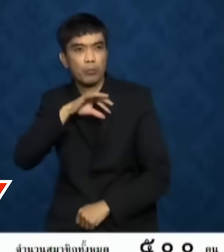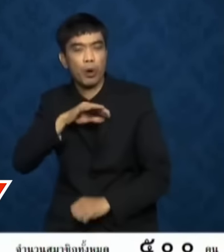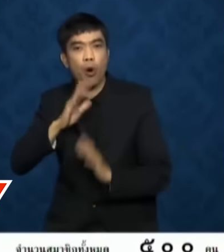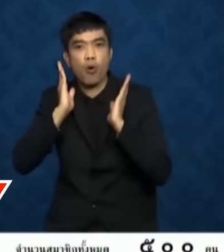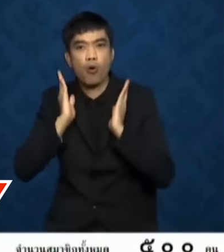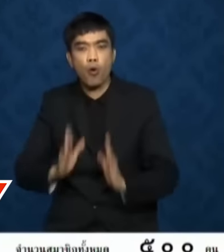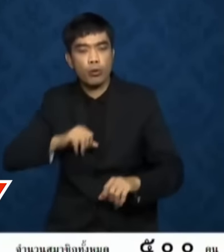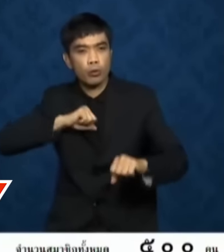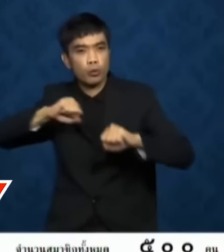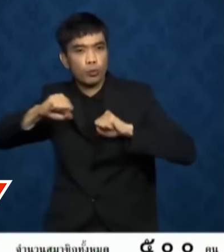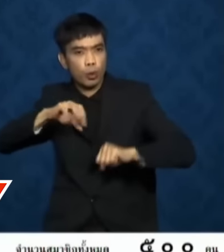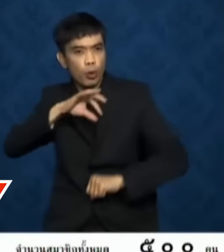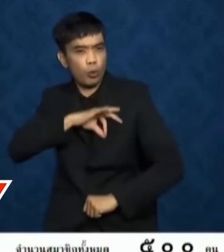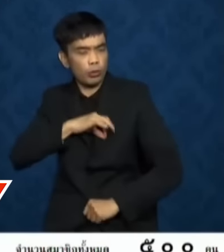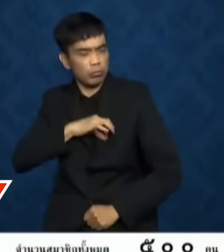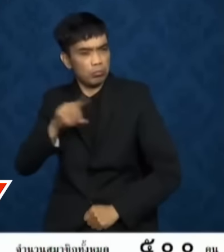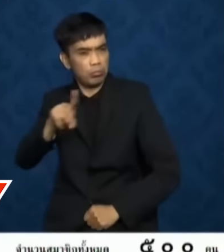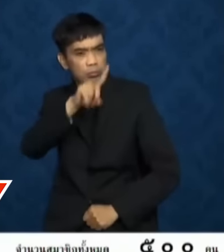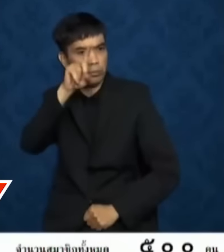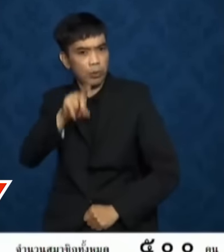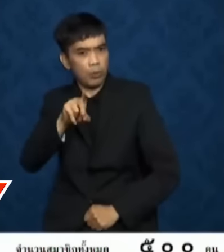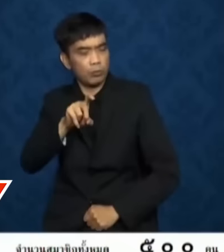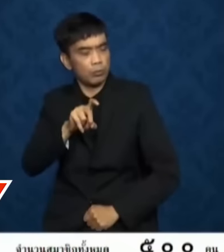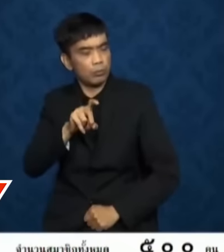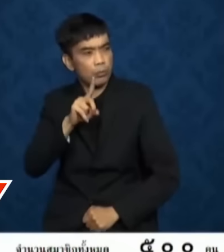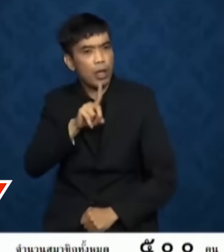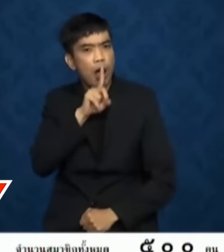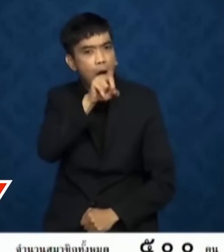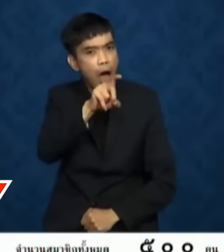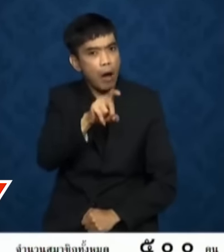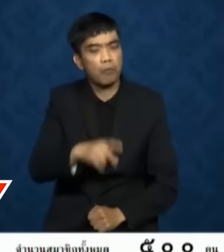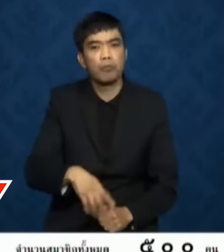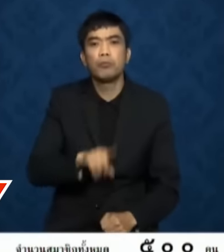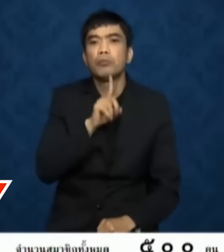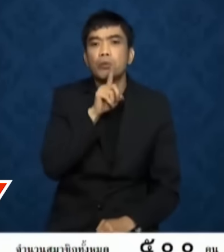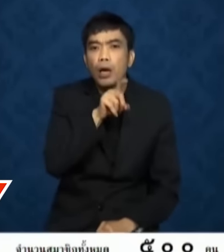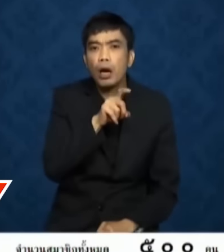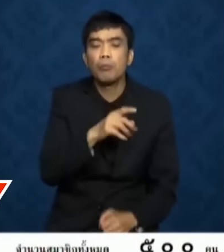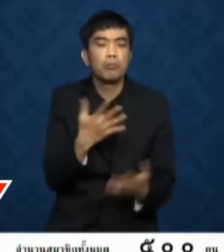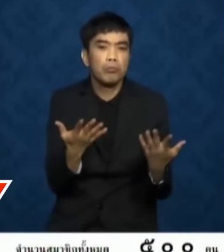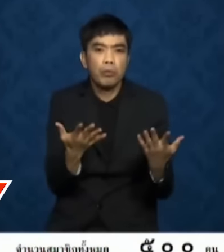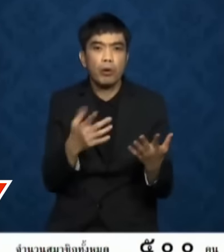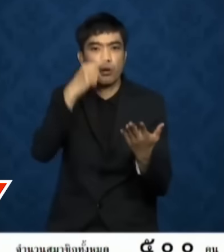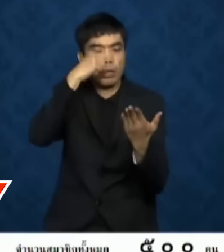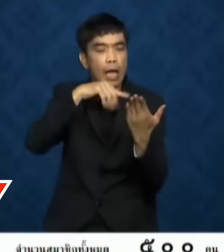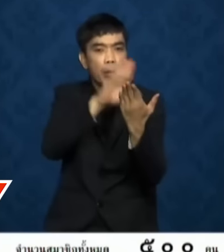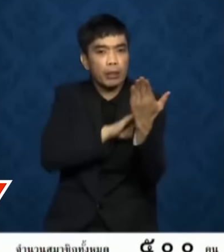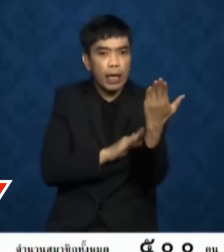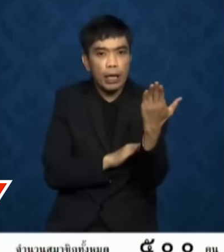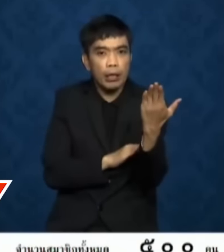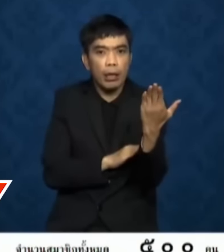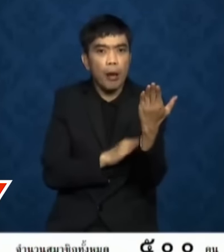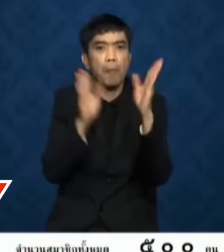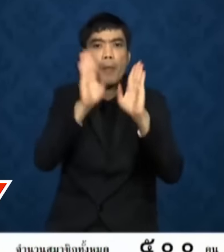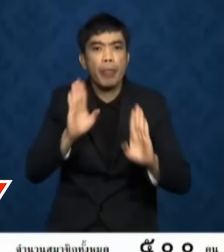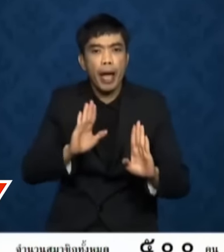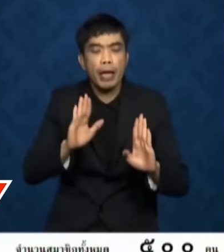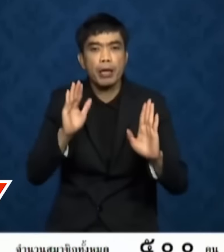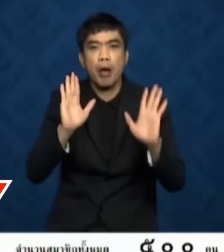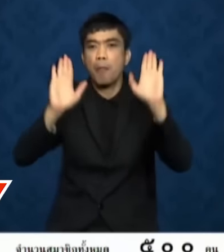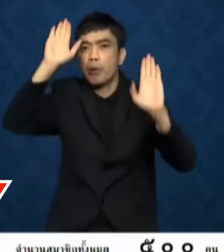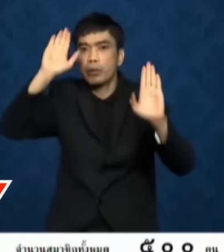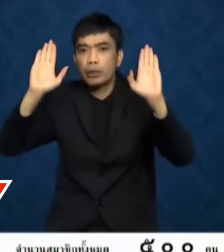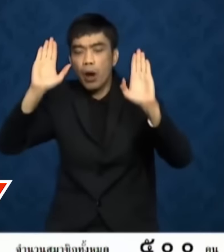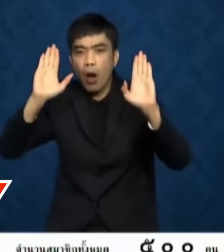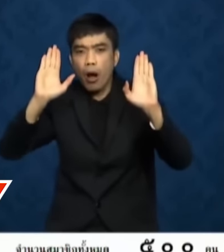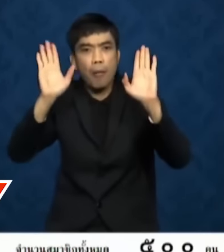ตั้งคำถามว่าอนาคตของเขาในประเทศนี้จะอยู่ภายใต้กรอบทางการเมืองแบบใดอยู่ภายใต้ระบอบประชาธิปไตยที่มีสุขภา